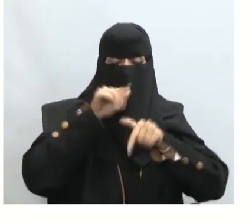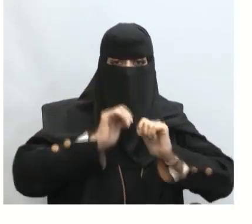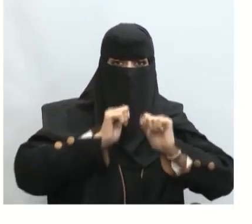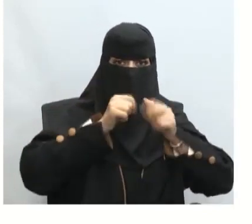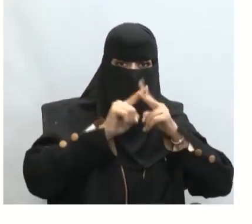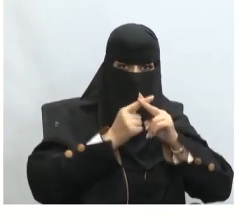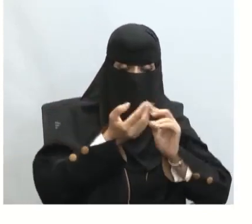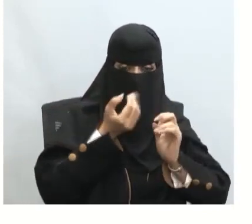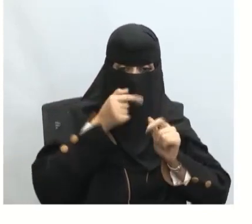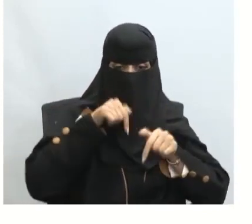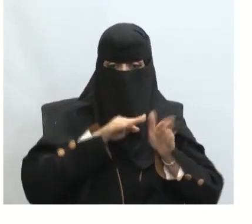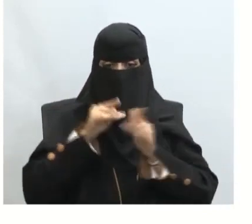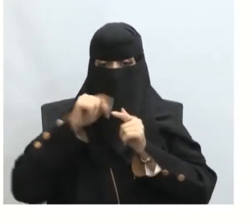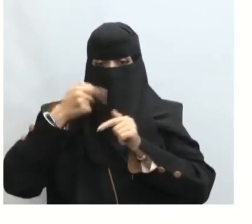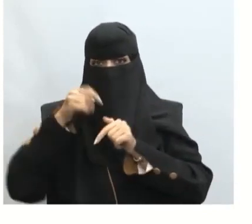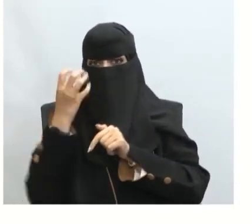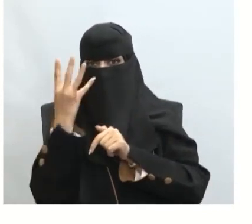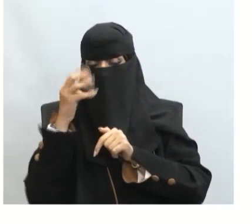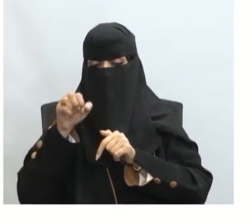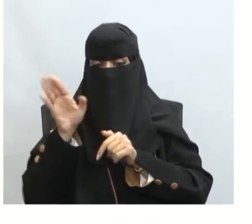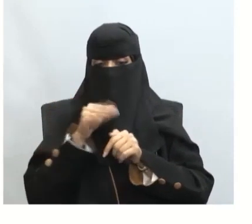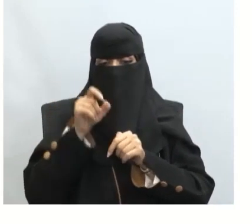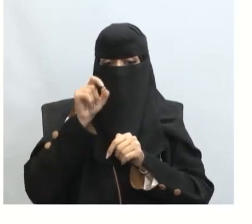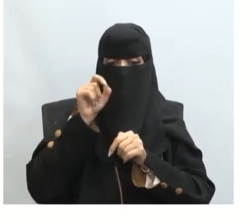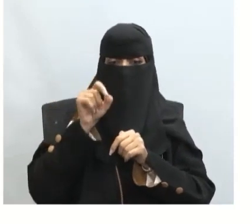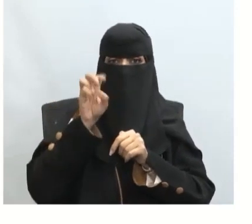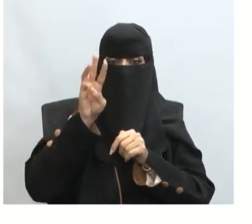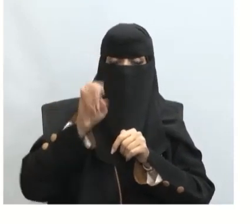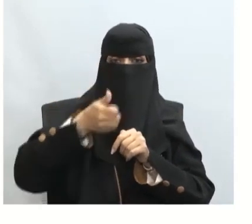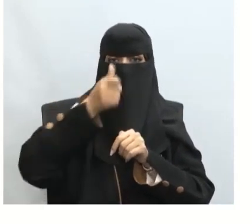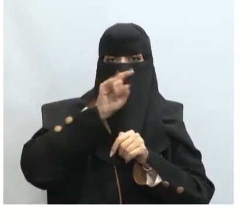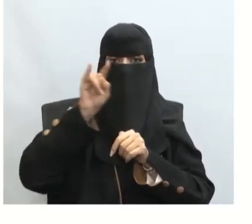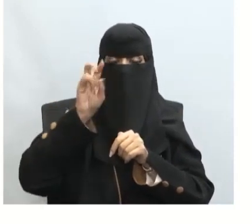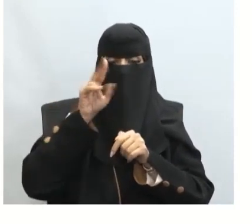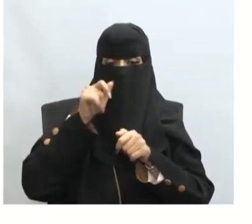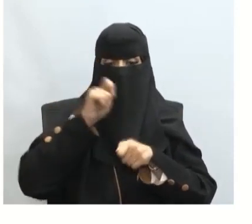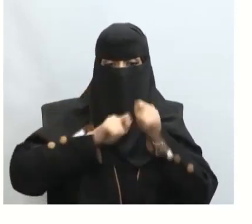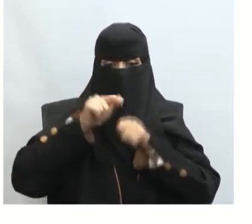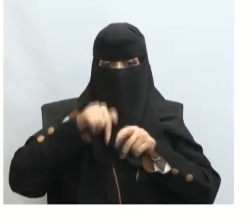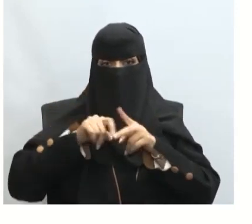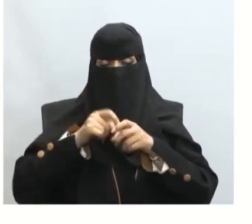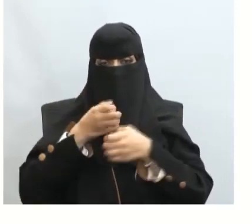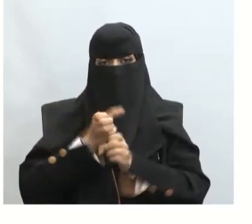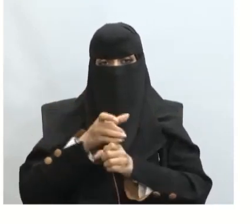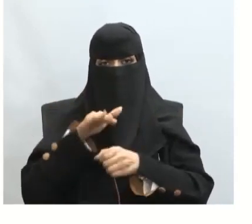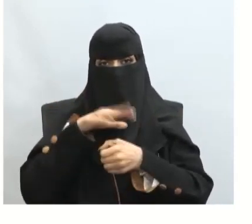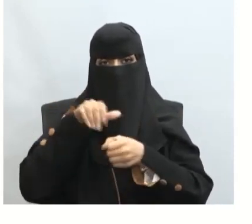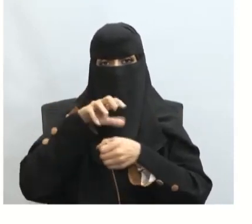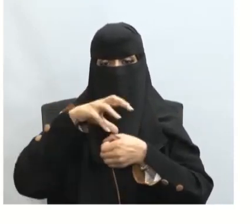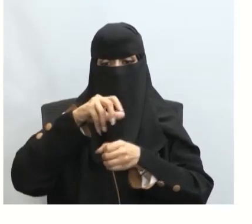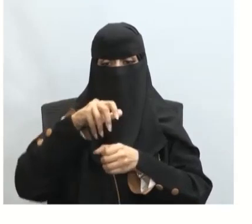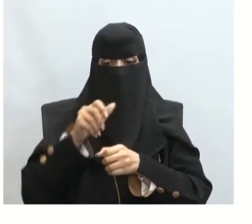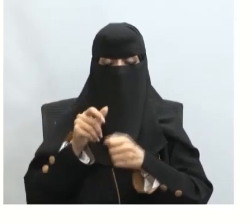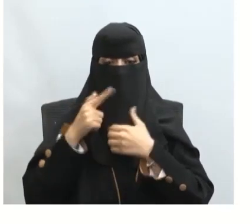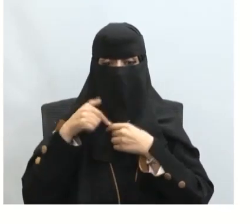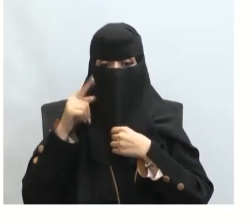وانتاج البولي اثيلين رباعي الثلات البولي اثيلين رباعي الثلات يستعمل في صناعه العبوات البلاستيكيه